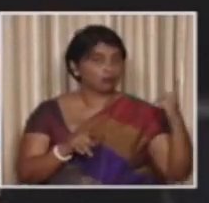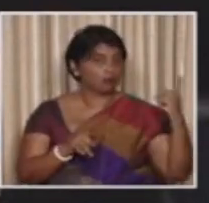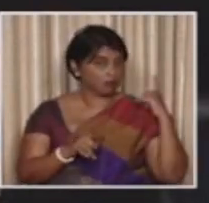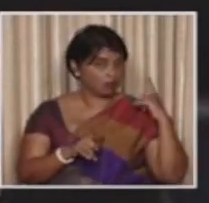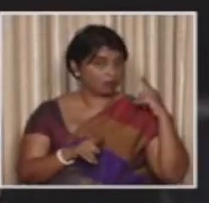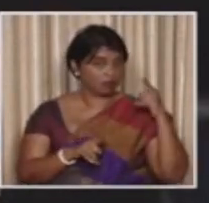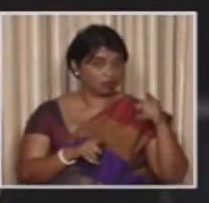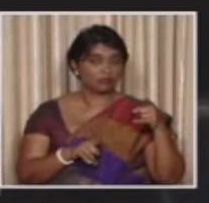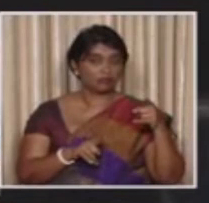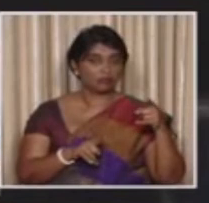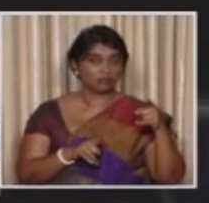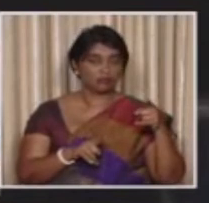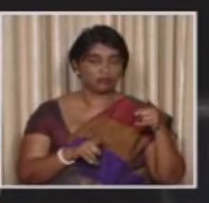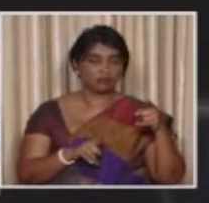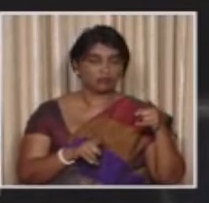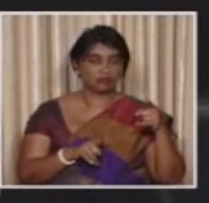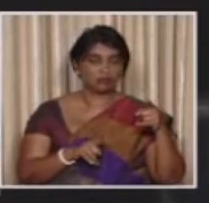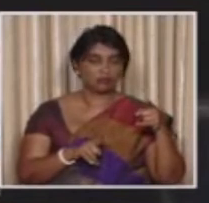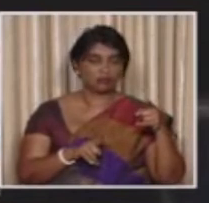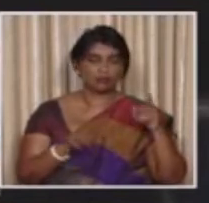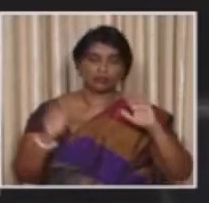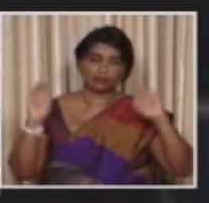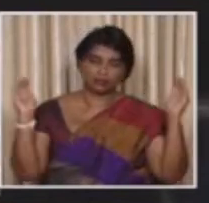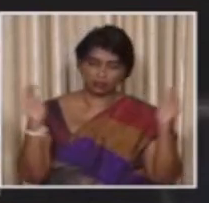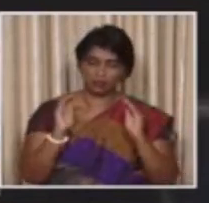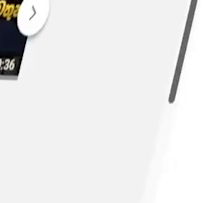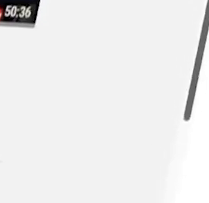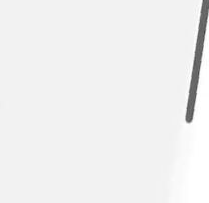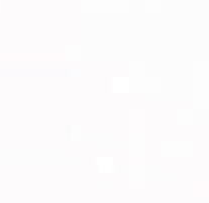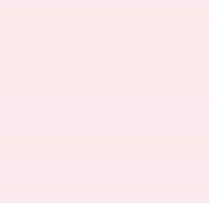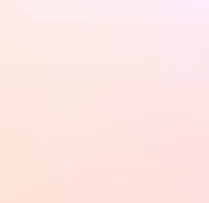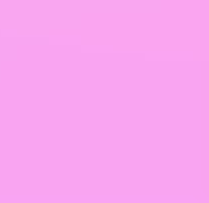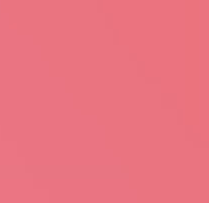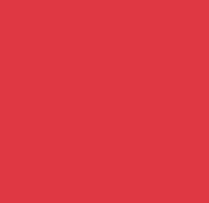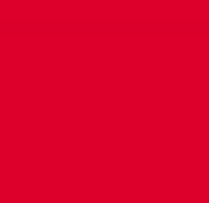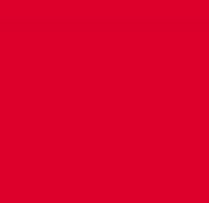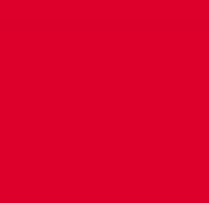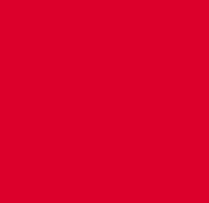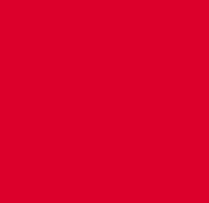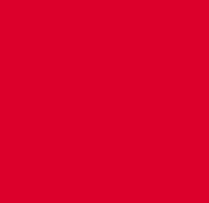Thank you, Honorable Member. Please be brief. Honorable Minister.